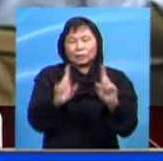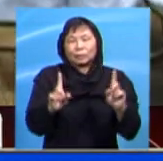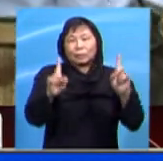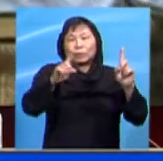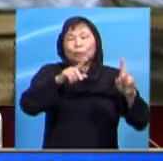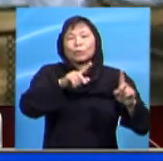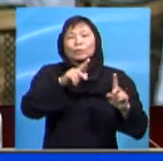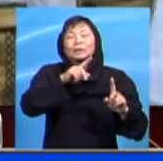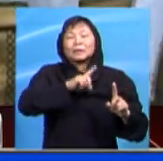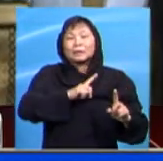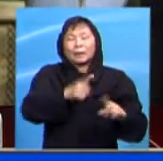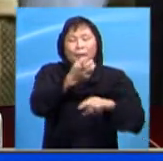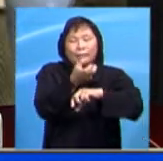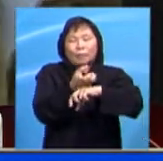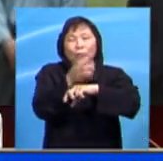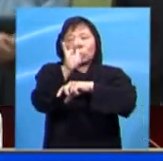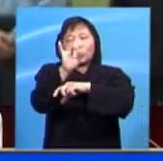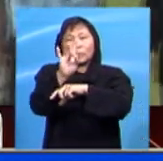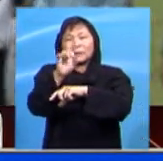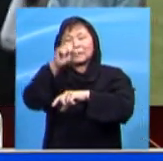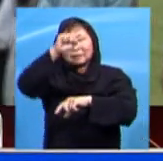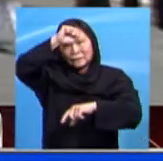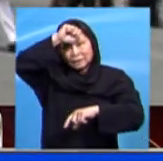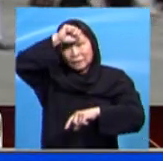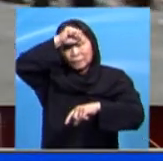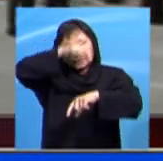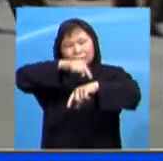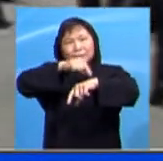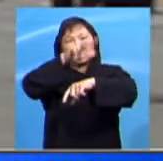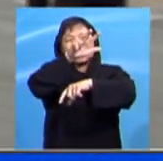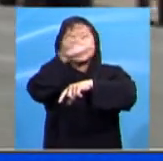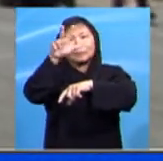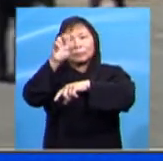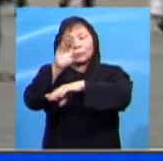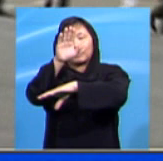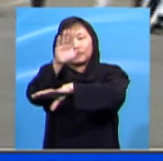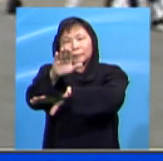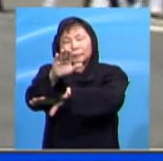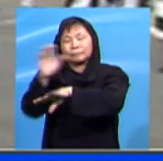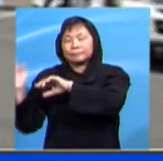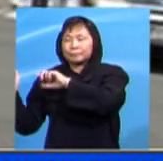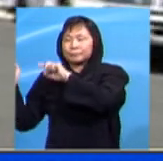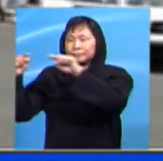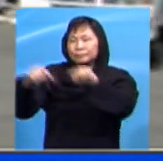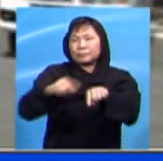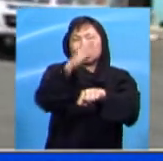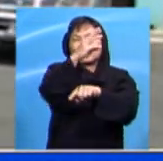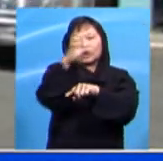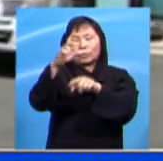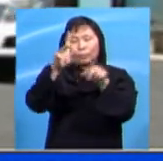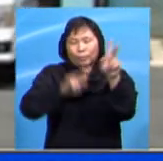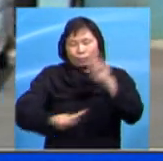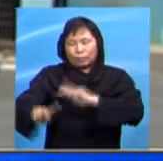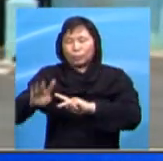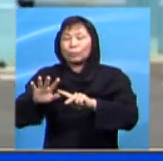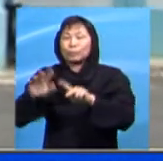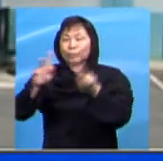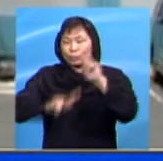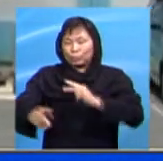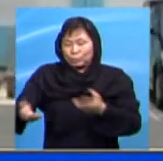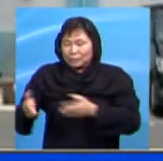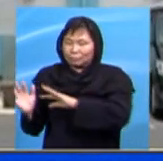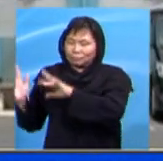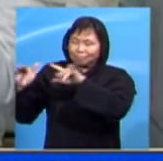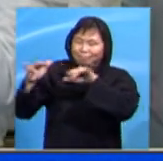Islam Batu Lapan Kampung paya luas segamat pukul 330 petang yang dihadiri lebih 600 penduduk setempat